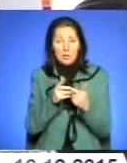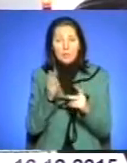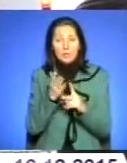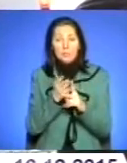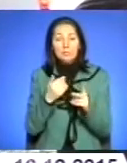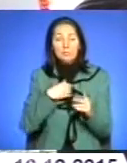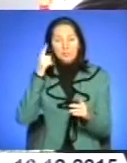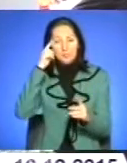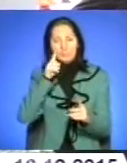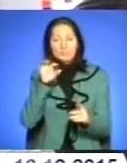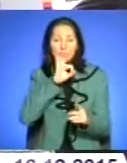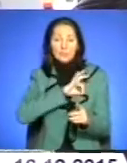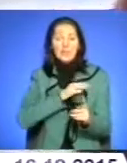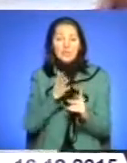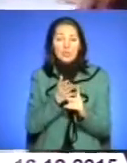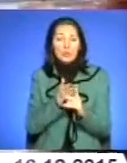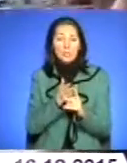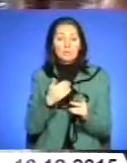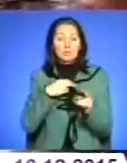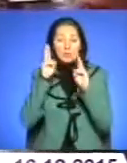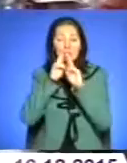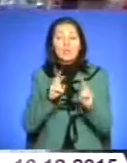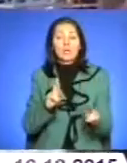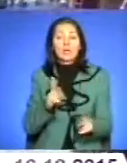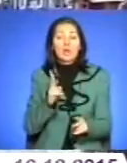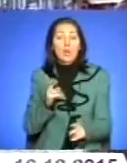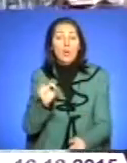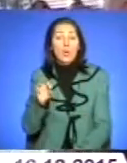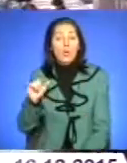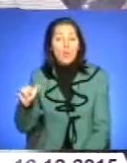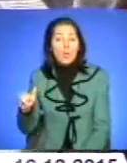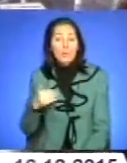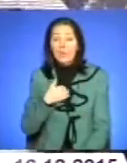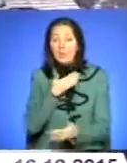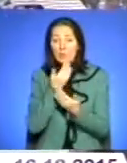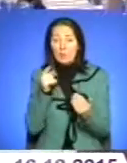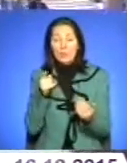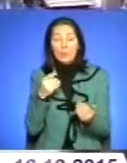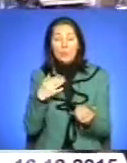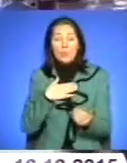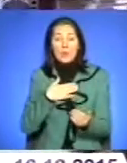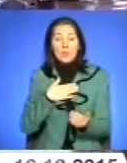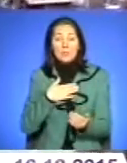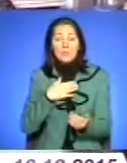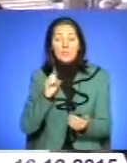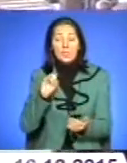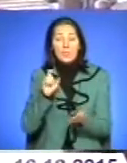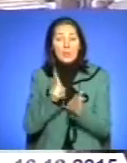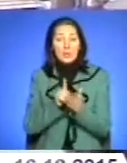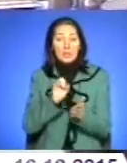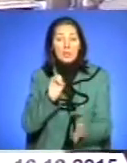я думаю, що вигідна субсидія. Я не знаю, як кому. Як кому я не маю, тому що в мене і пенсія,